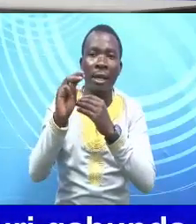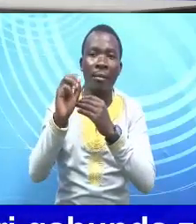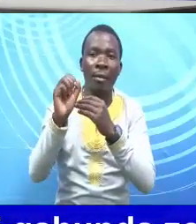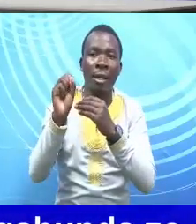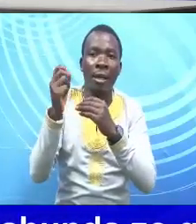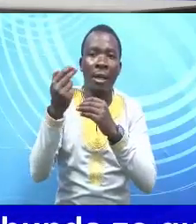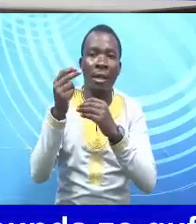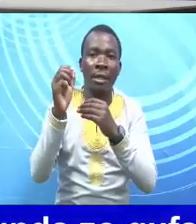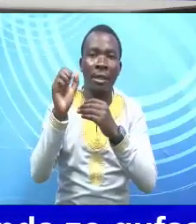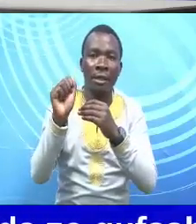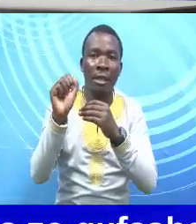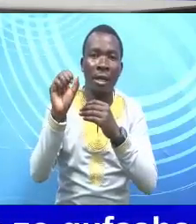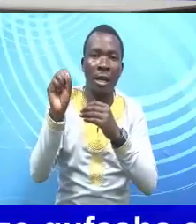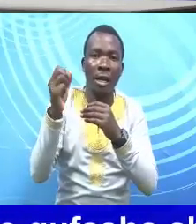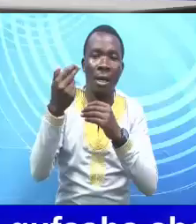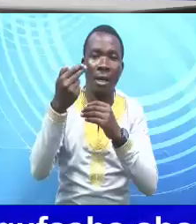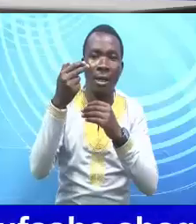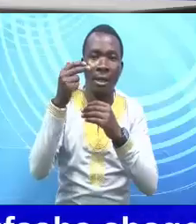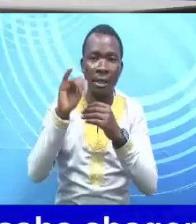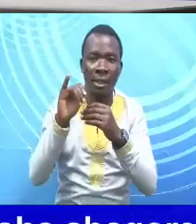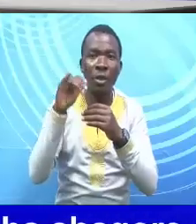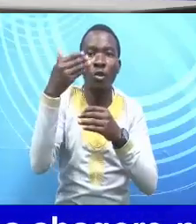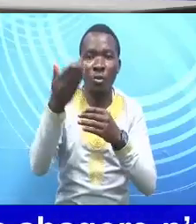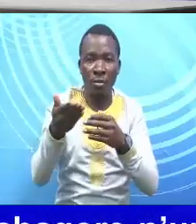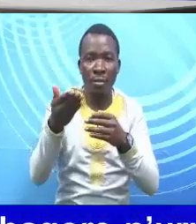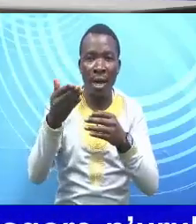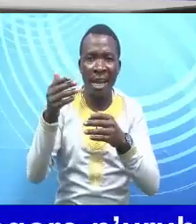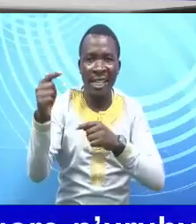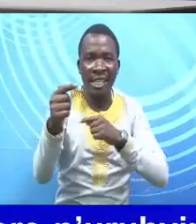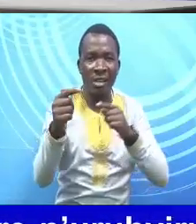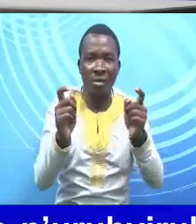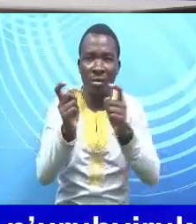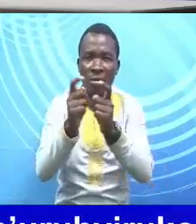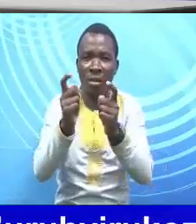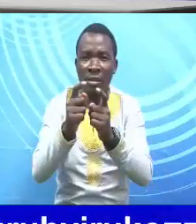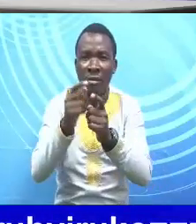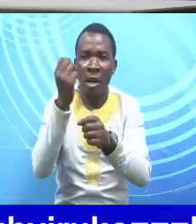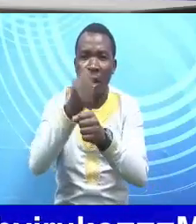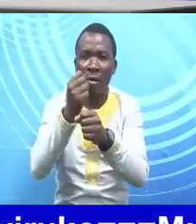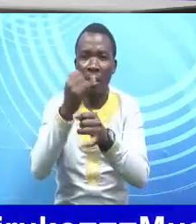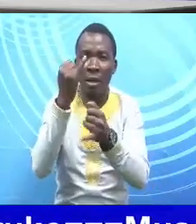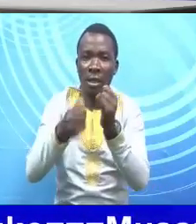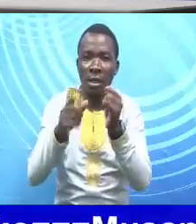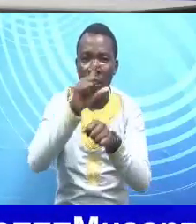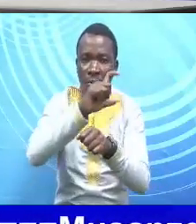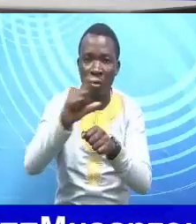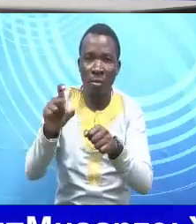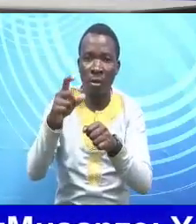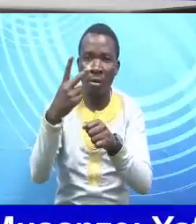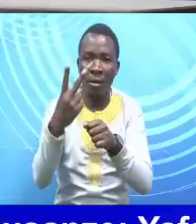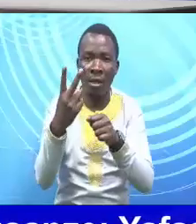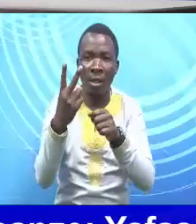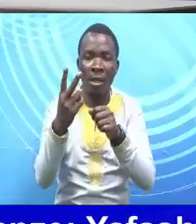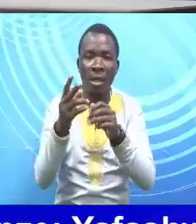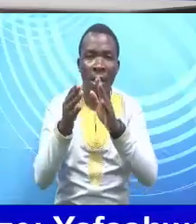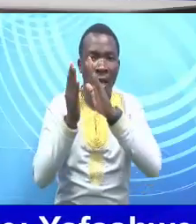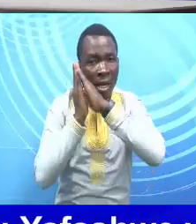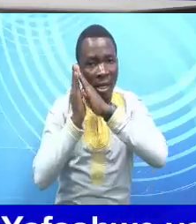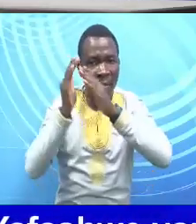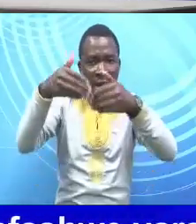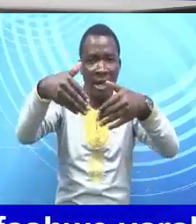nyuma yitotezwa akomeje gukorerwa n'ubuyobozi ngo kuri ubu ngubu akamaze ibyumweru bigera kuri bibiri arara hanze atagira haba, ndetse n'imvura